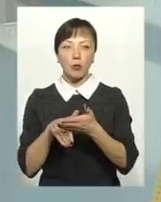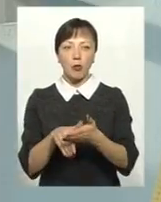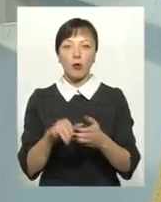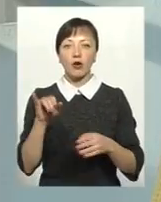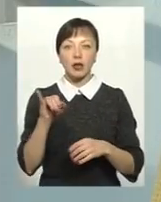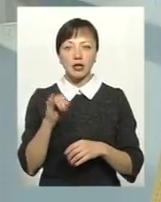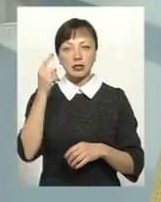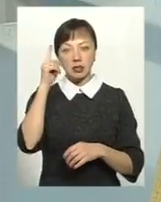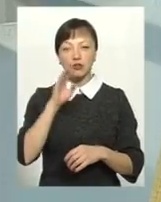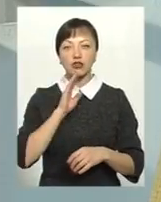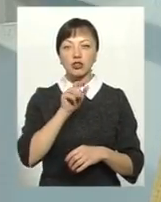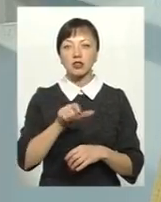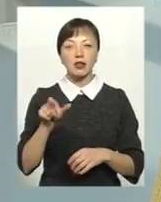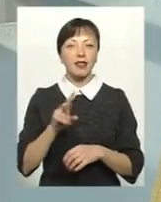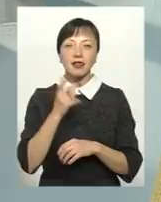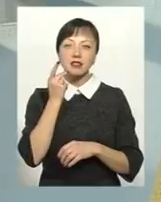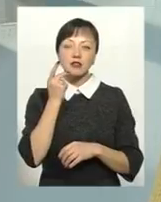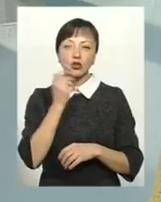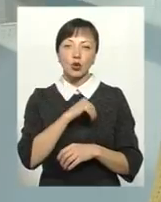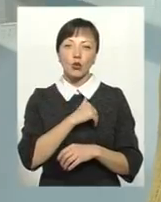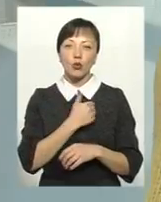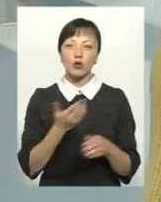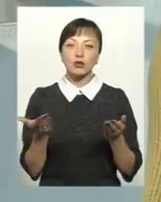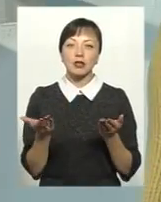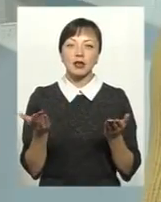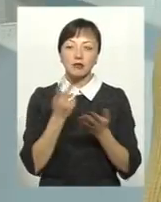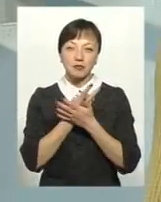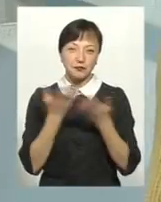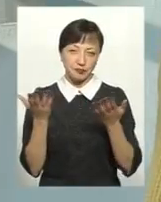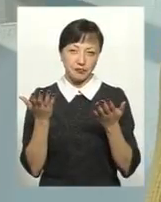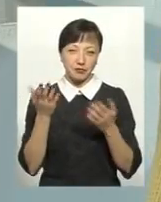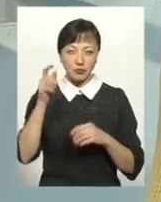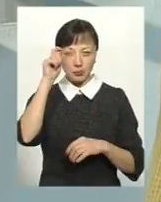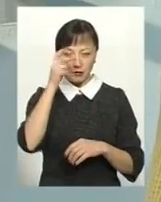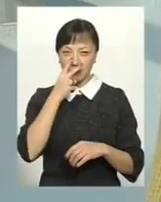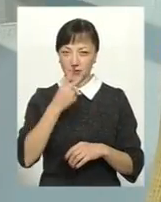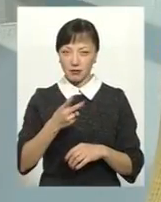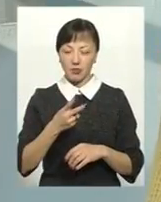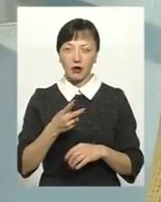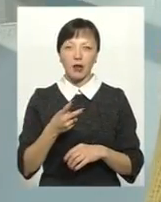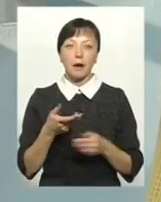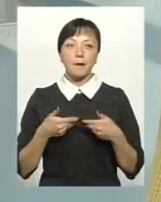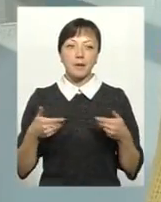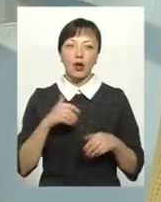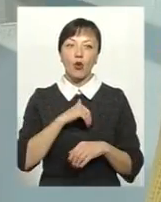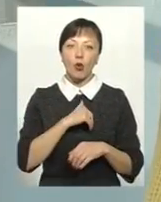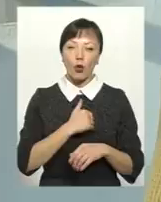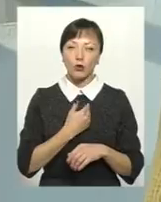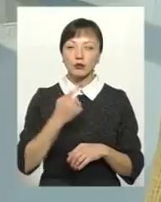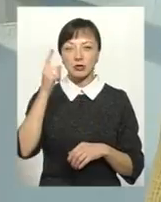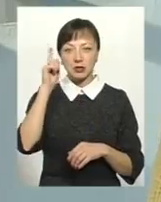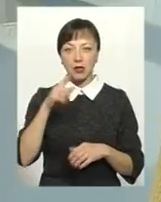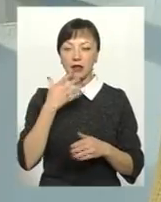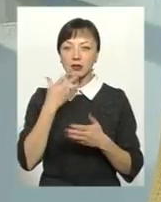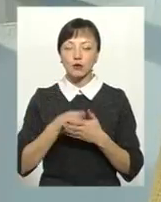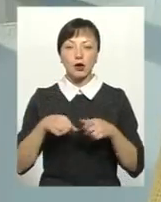І знаєте, жінки, вони не завжди хочуть десь світитися, щоб їх бачили чоловіки. Тобто ми хочемо, щоб вони знали